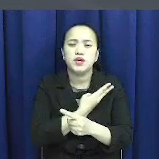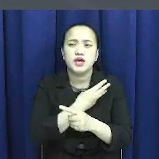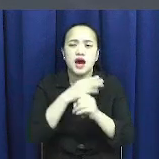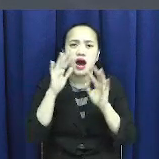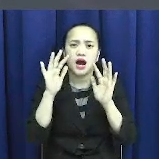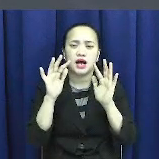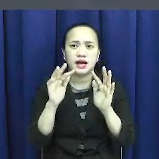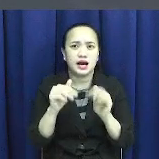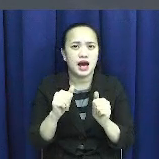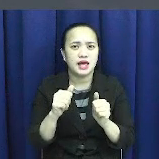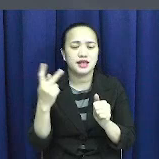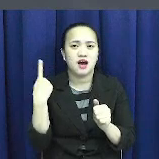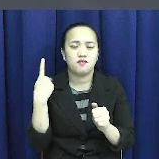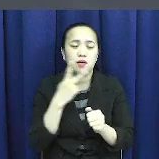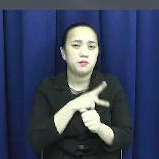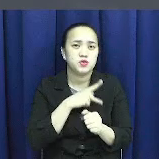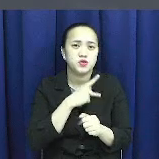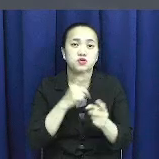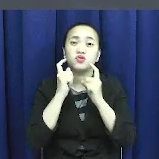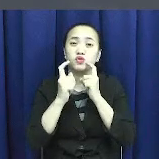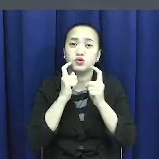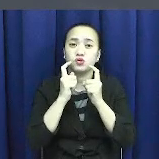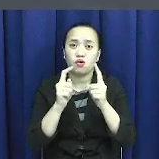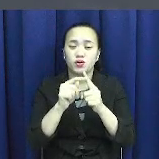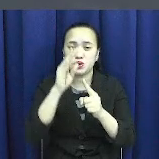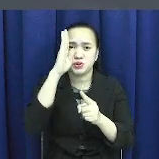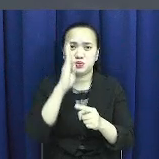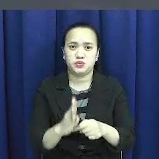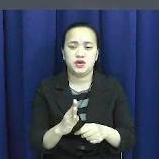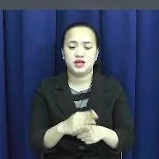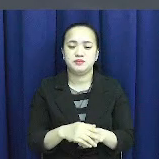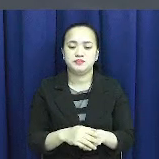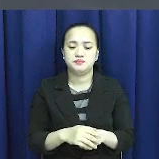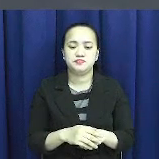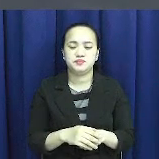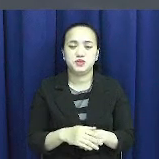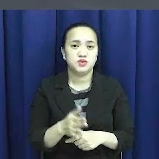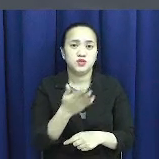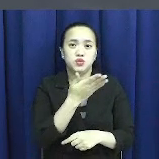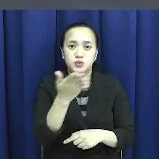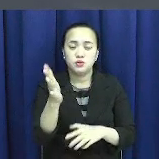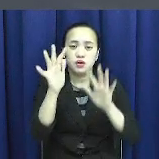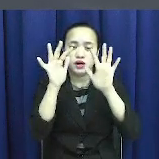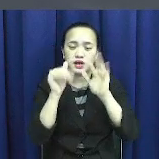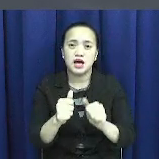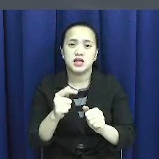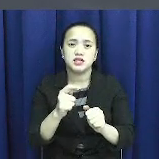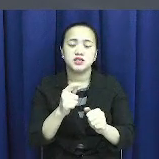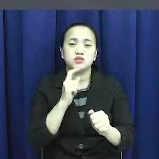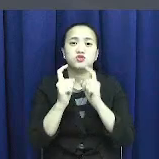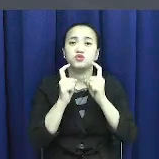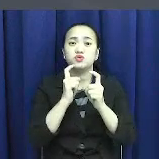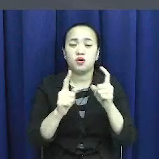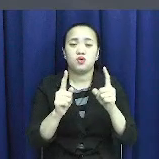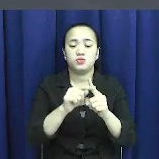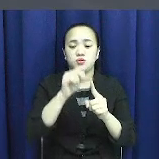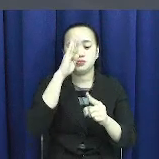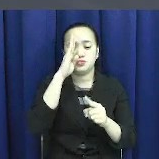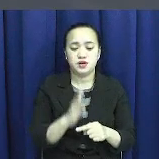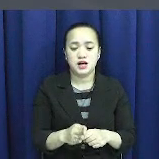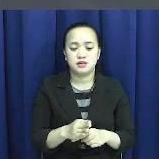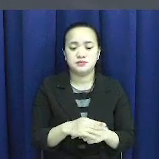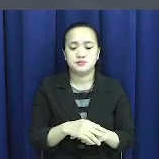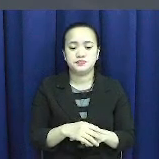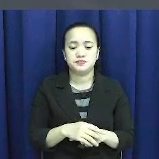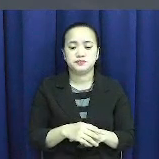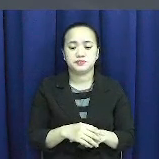inaccuse nila si Jesus Christ na blasphemer, di ba? Nung sinaalala nyo ba yan, sinabi ni Jesus Christ doon sa isang pilay, take up